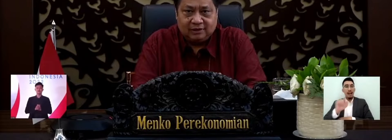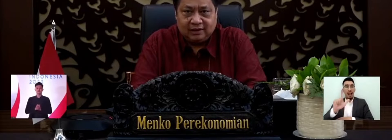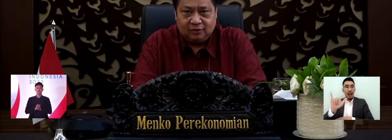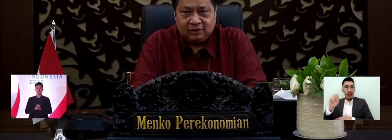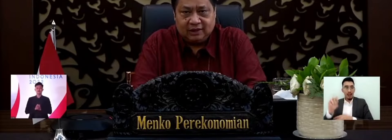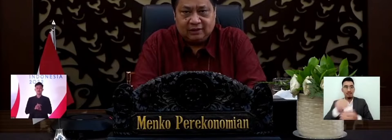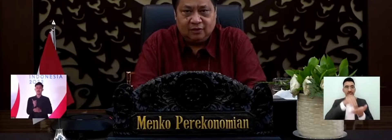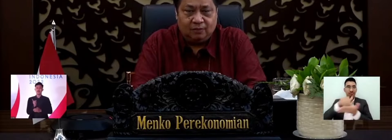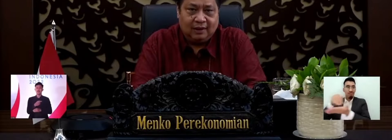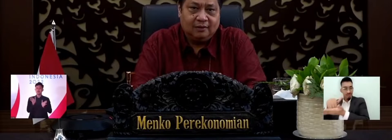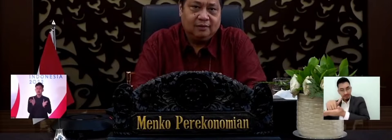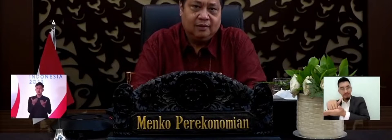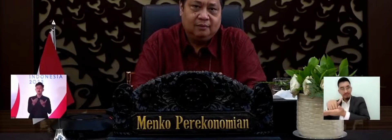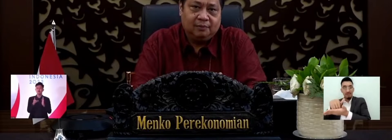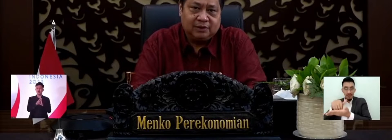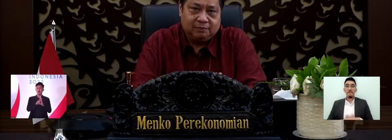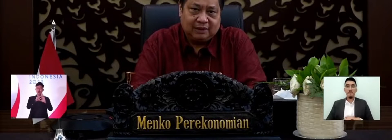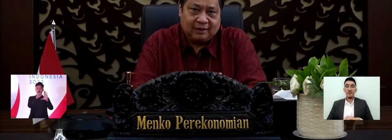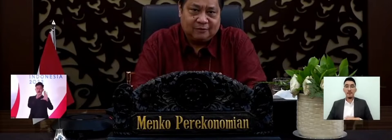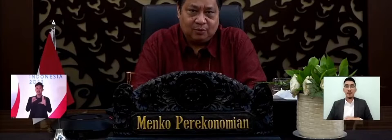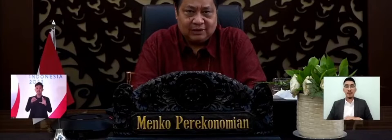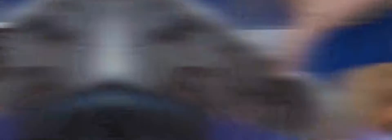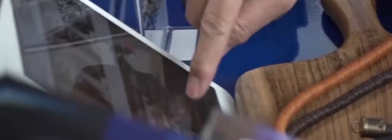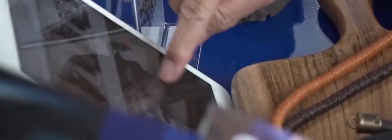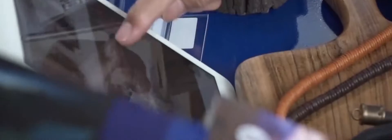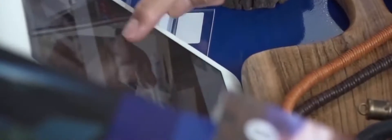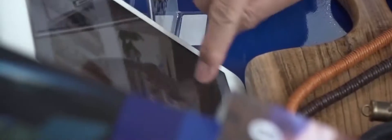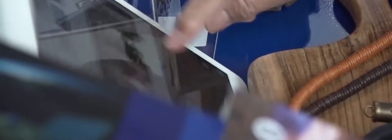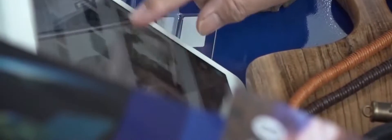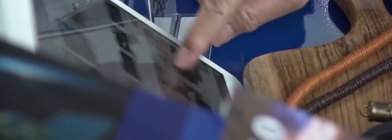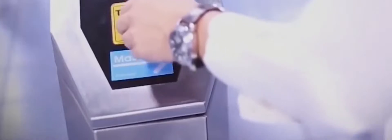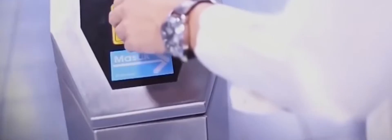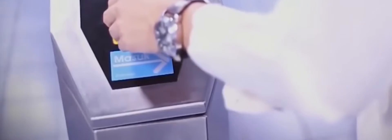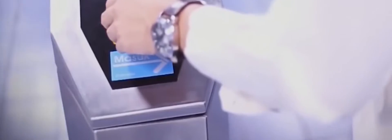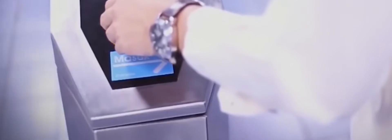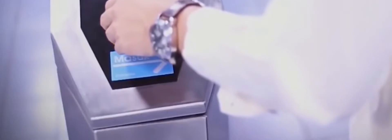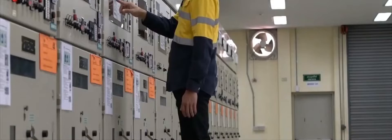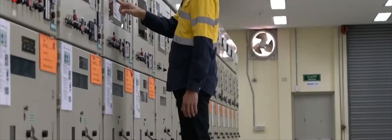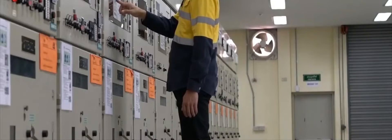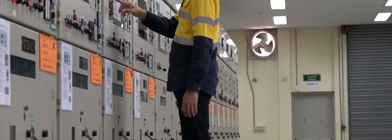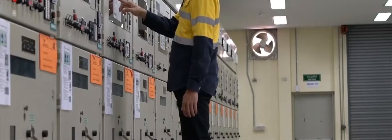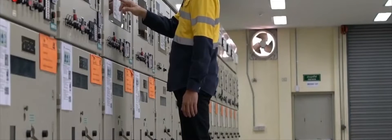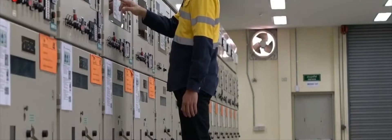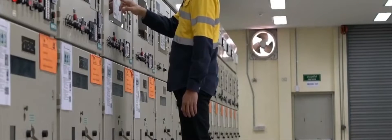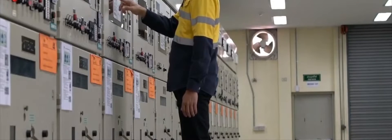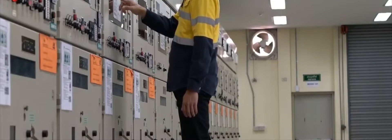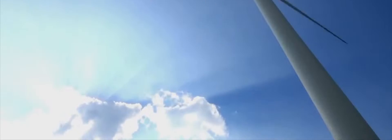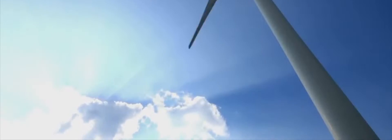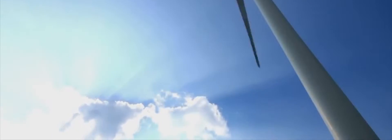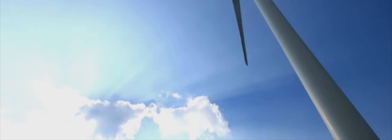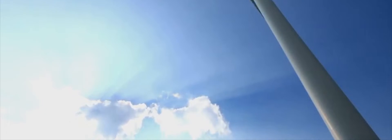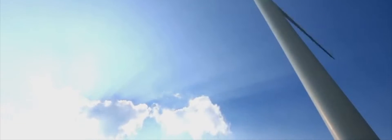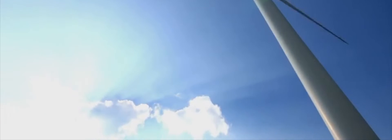sistem arsitektur kesehatan global, mempercepat transformasi ekonomi berbasis digital, dan mendorong ketersediaan teknologi terjangkau